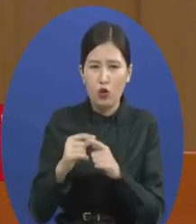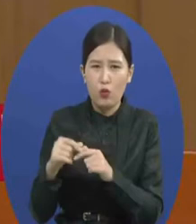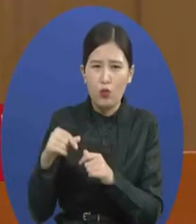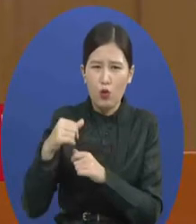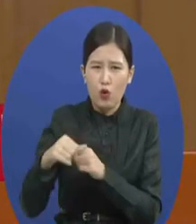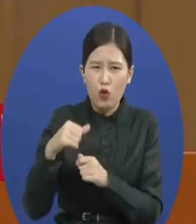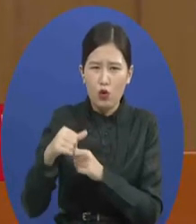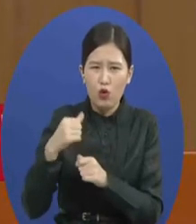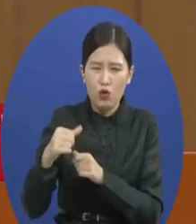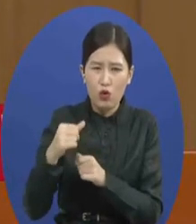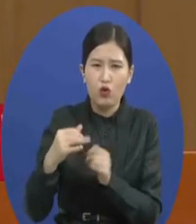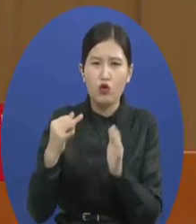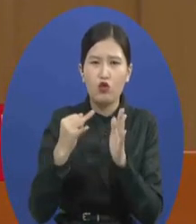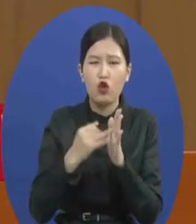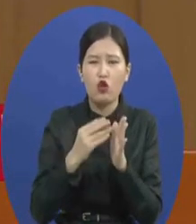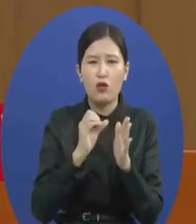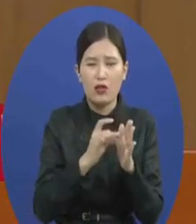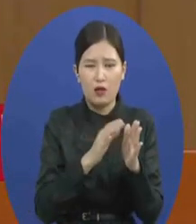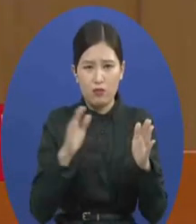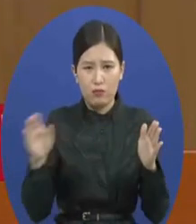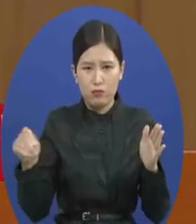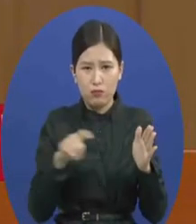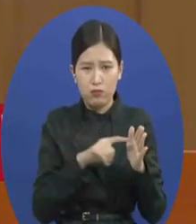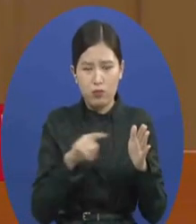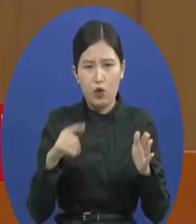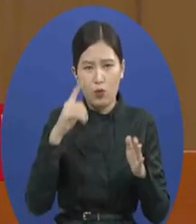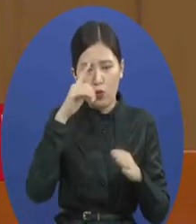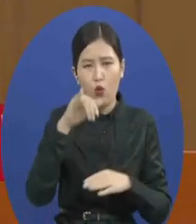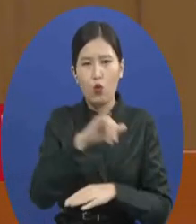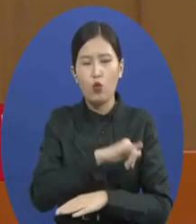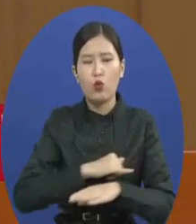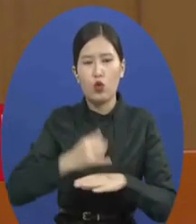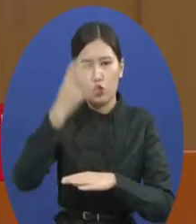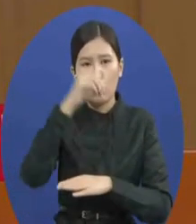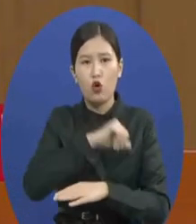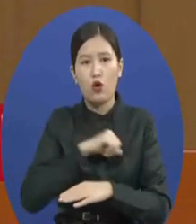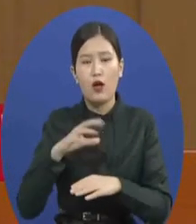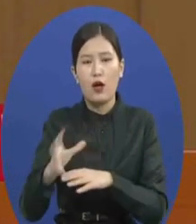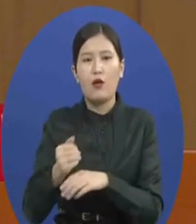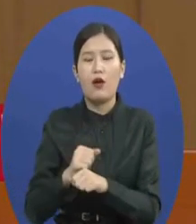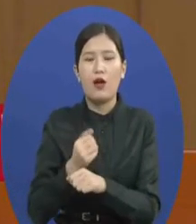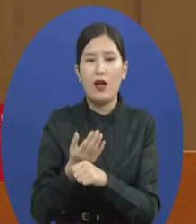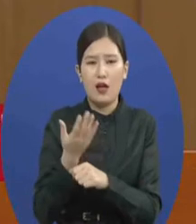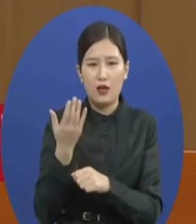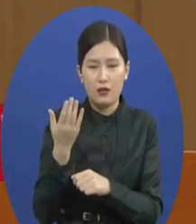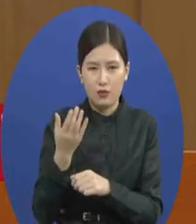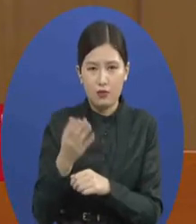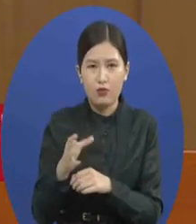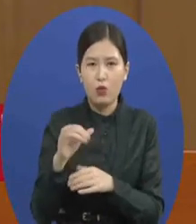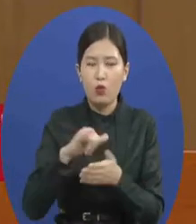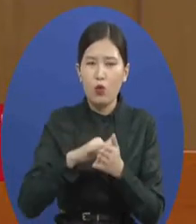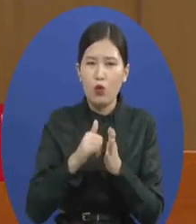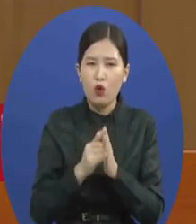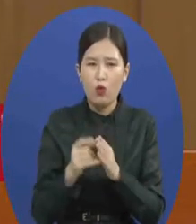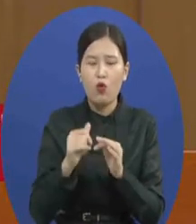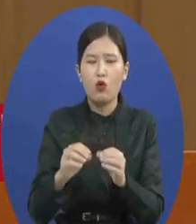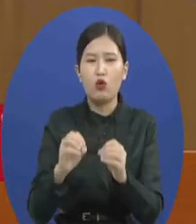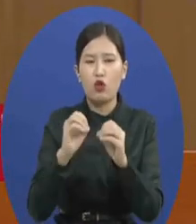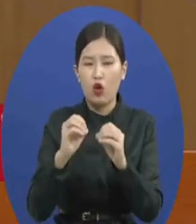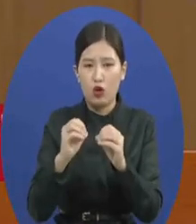хугацаатай Монгол улсын төр хариуцахаар ийм шийдвэр гаргаж байна. Нэг ясандаа тэгэлж байна гэсэн үг. Аж ахуйн